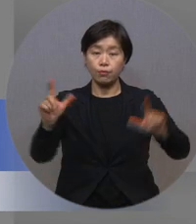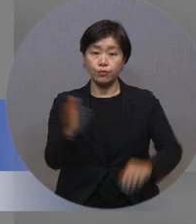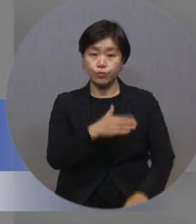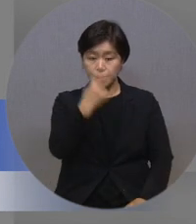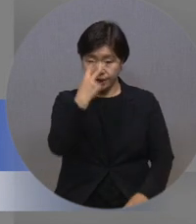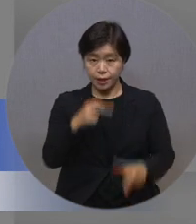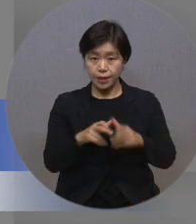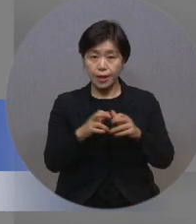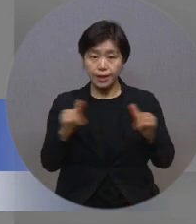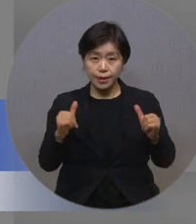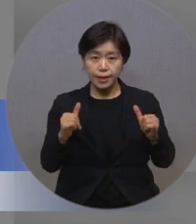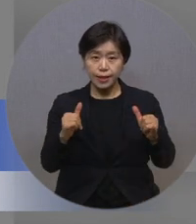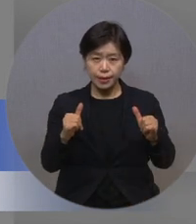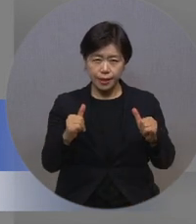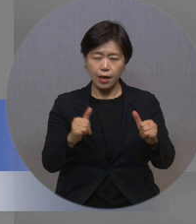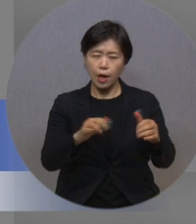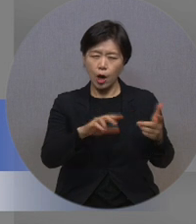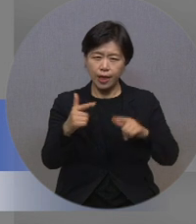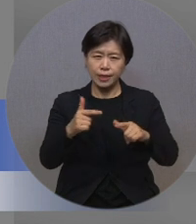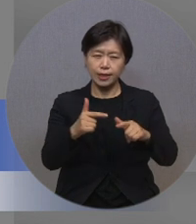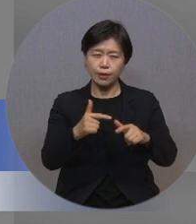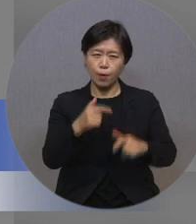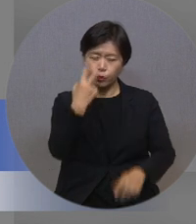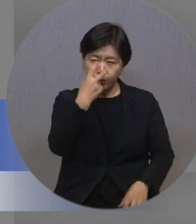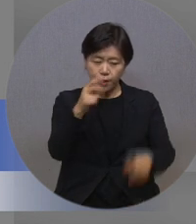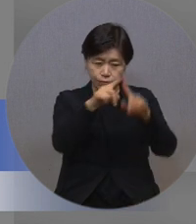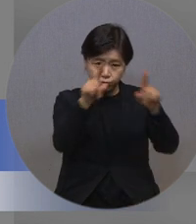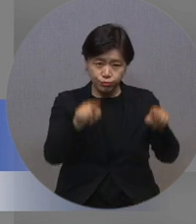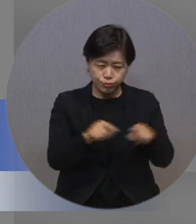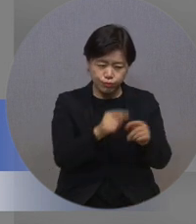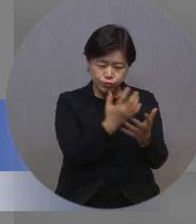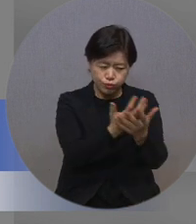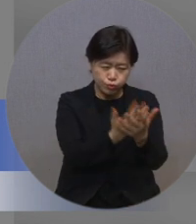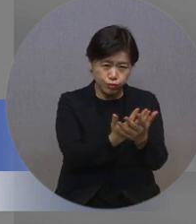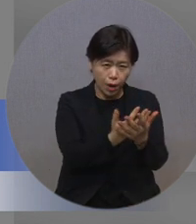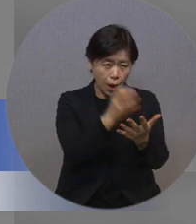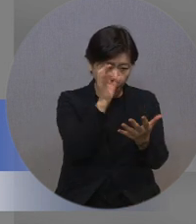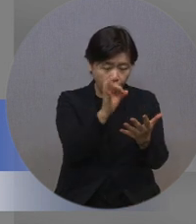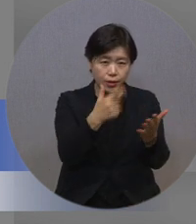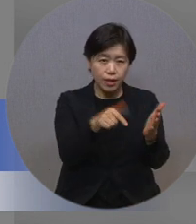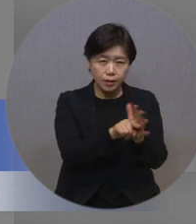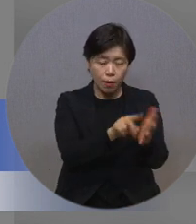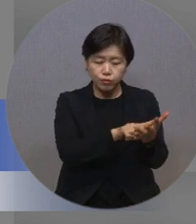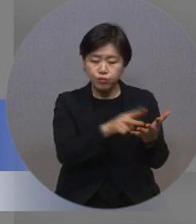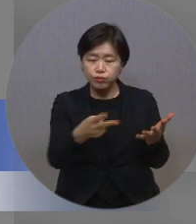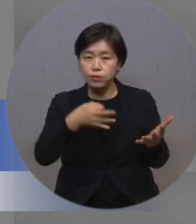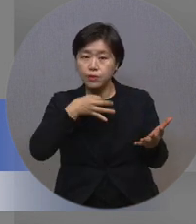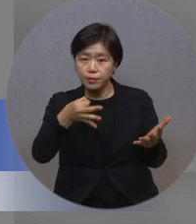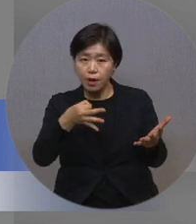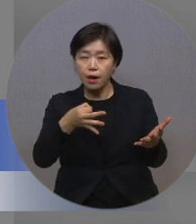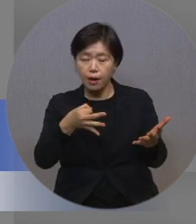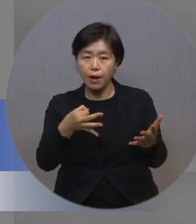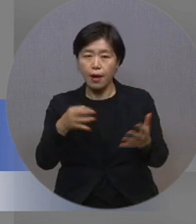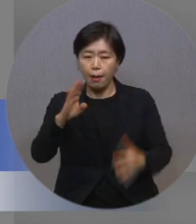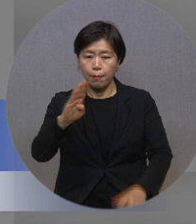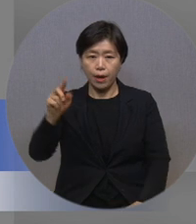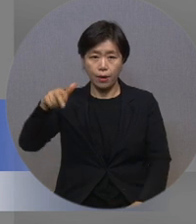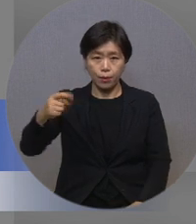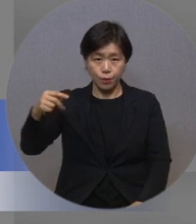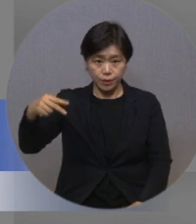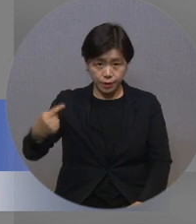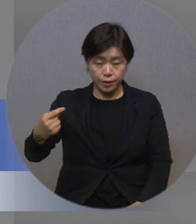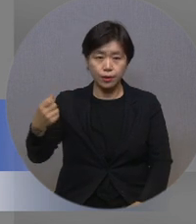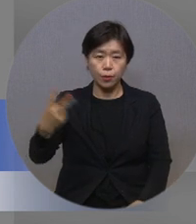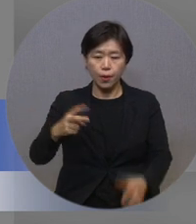식약장애인이 조서를 확인할 수 있도록 음성 변환 바코드와 음성 변환 출력용 전자파일 등을 제공하고